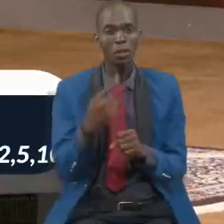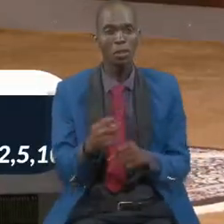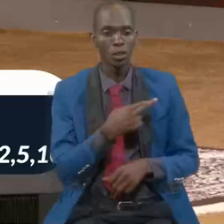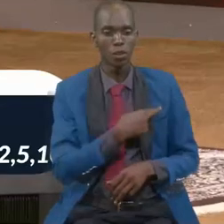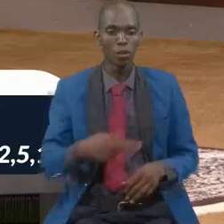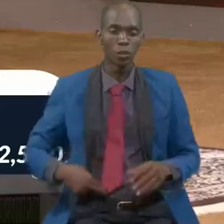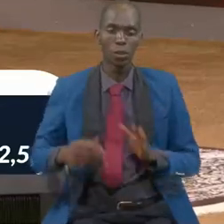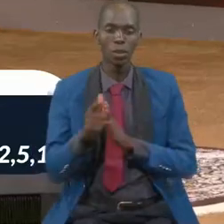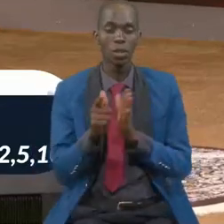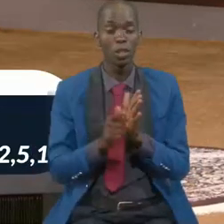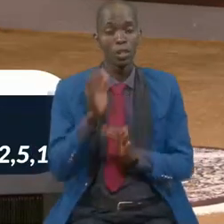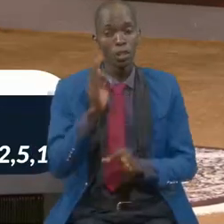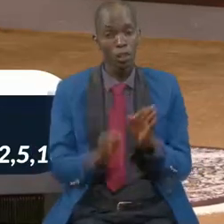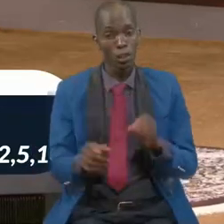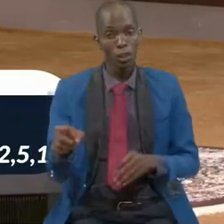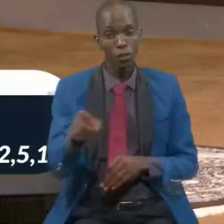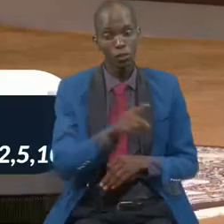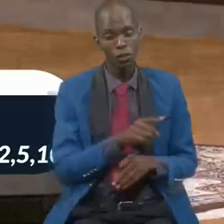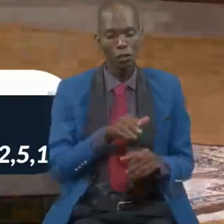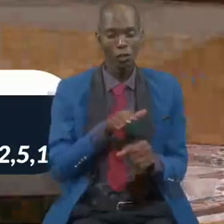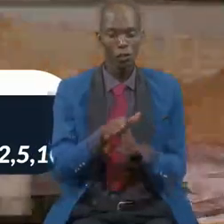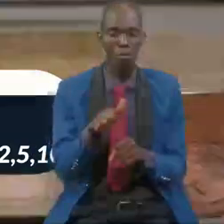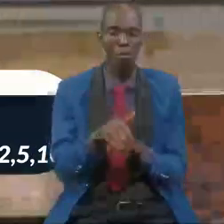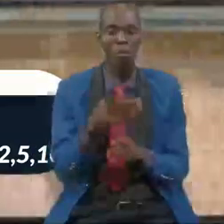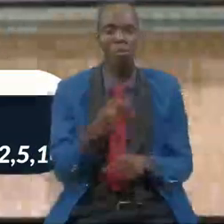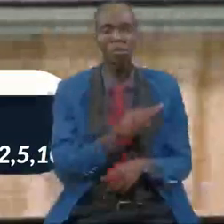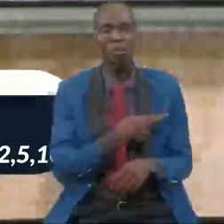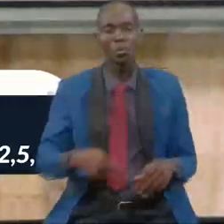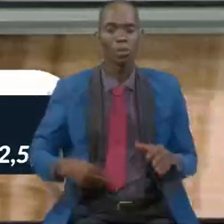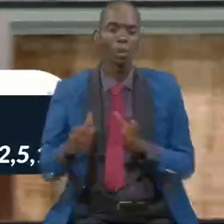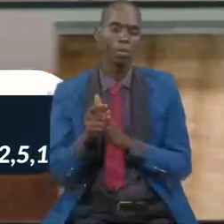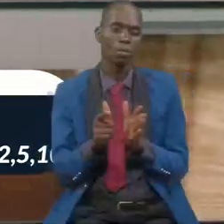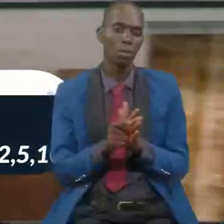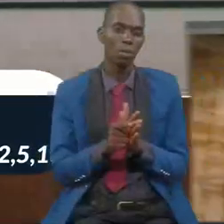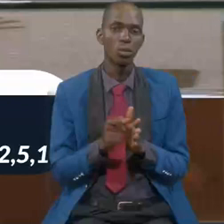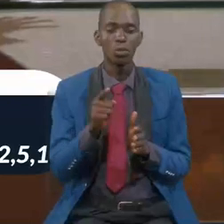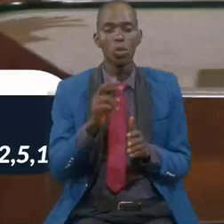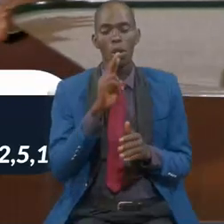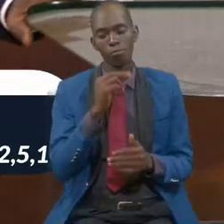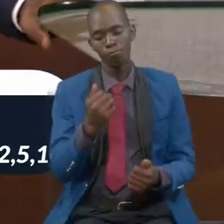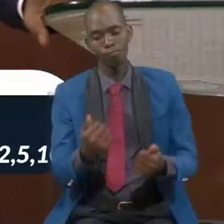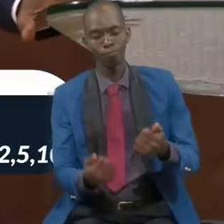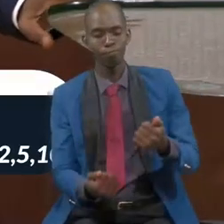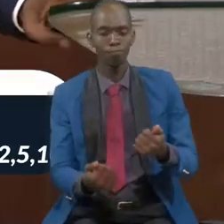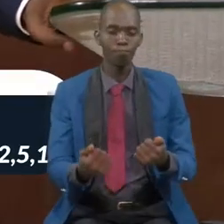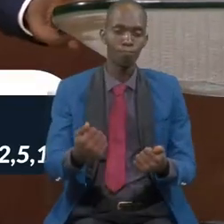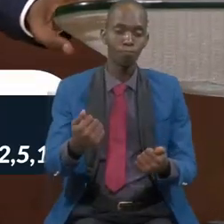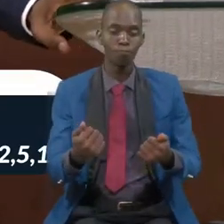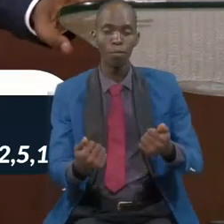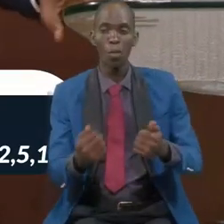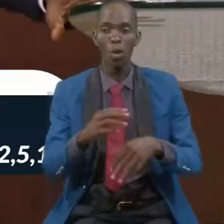royale, si vous accomplissez la loi royale, vous conduisez sur la